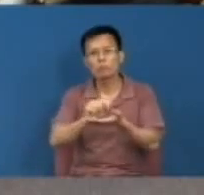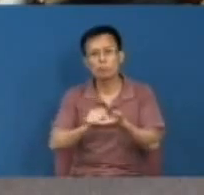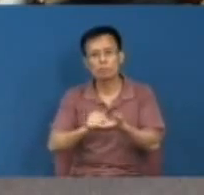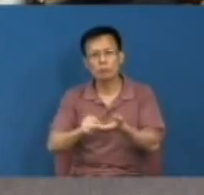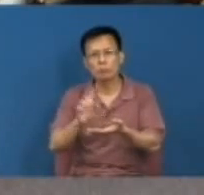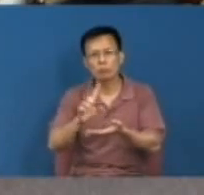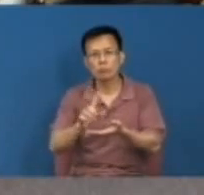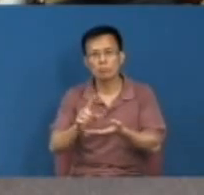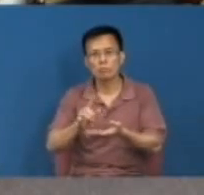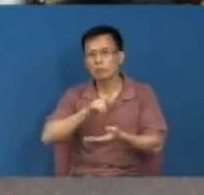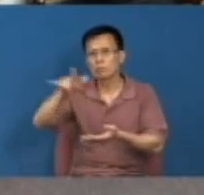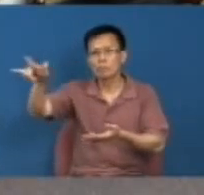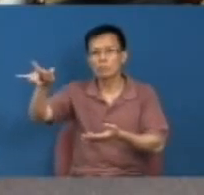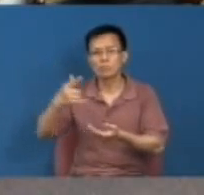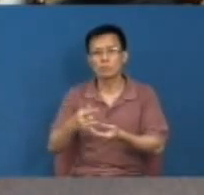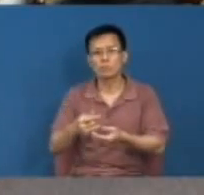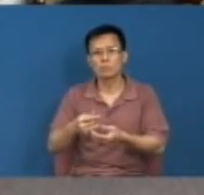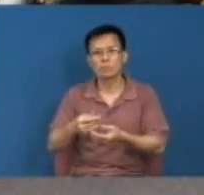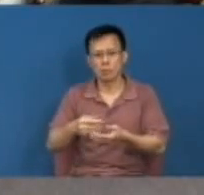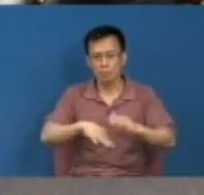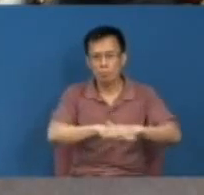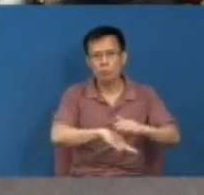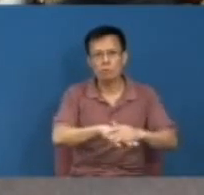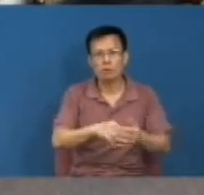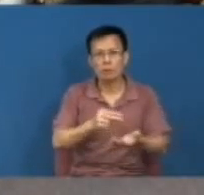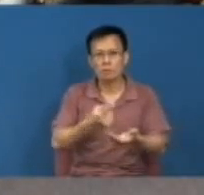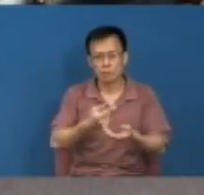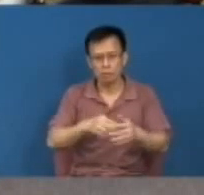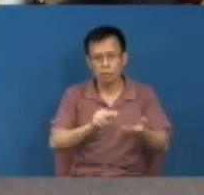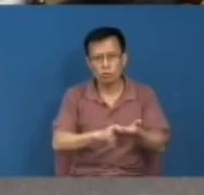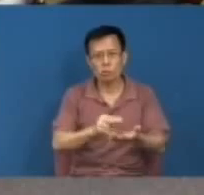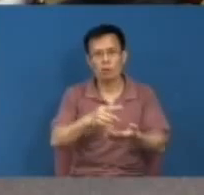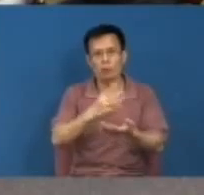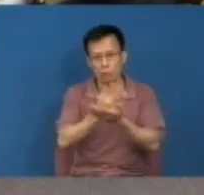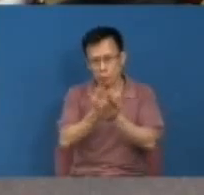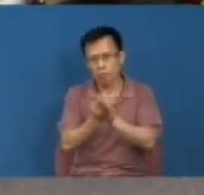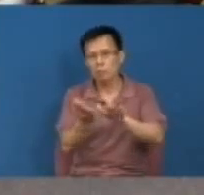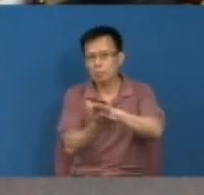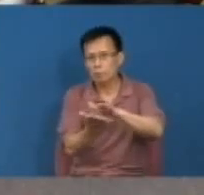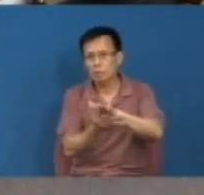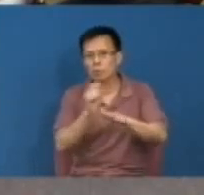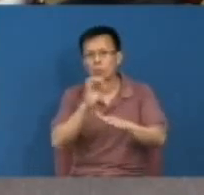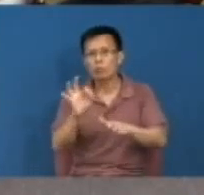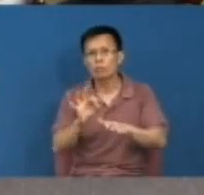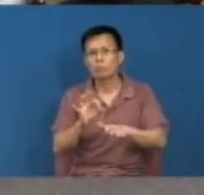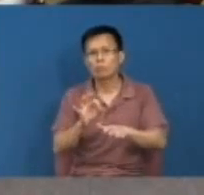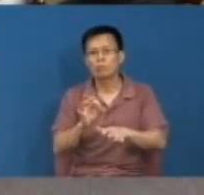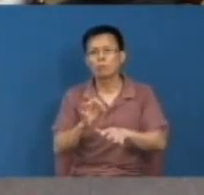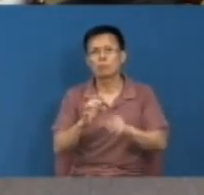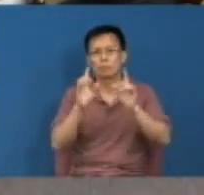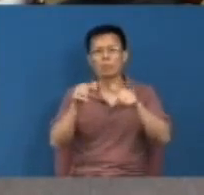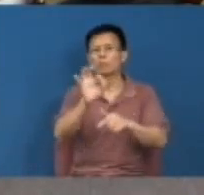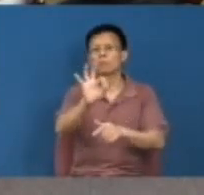你唔喺香港嘅時候，佢交低有係咪有個文件？有冇個信件？ 冇，佢係嚟登記嘅。係啊，嚟登記。係喺